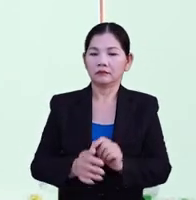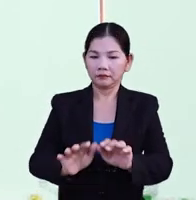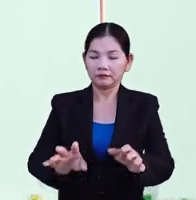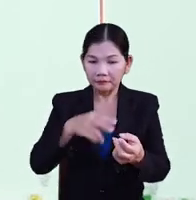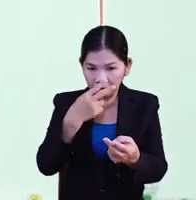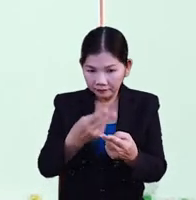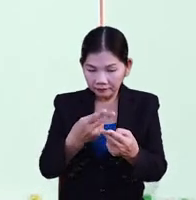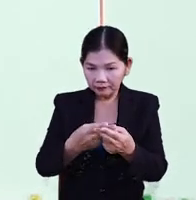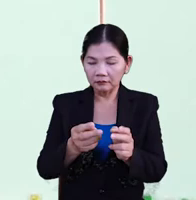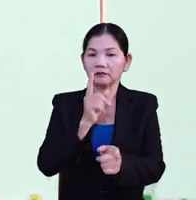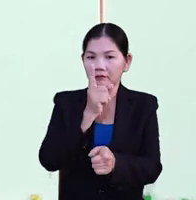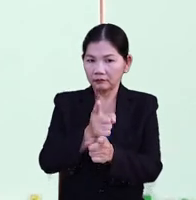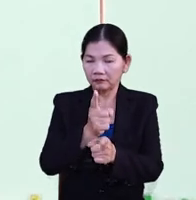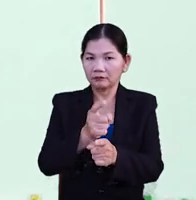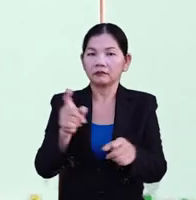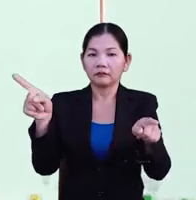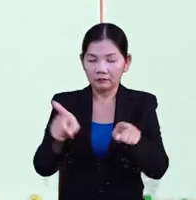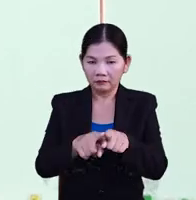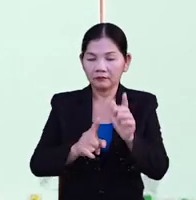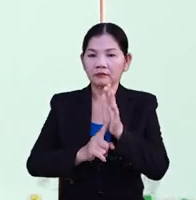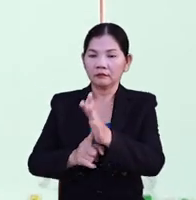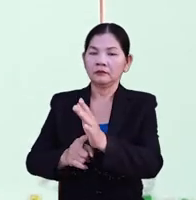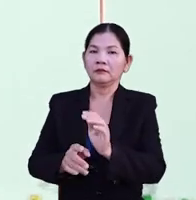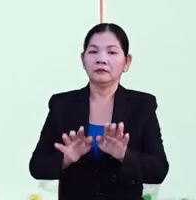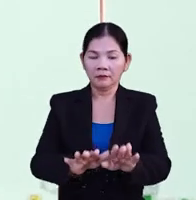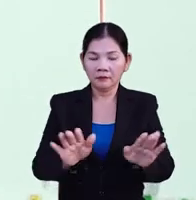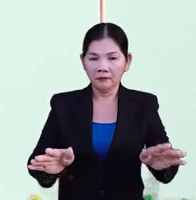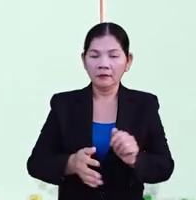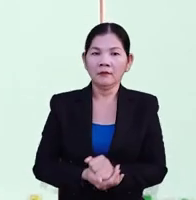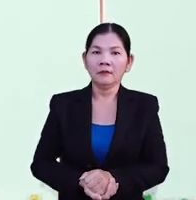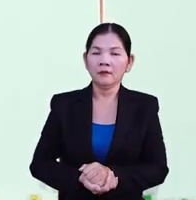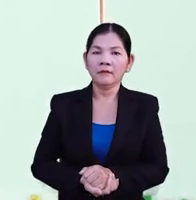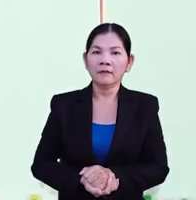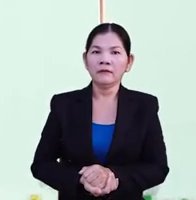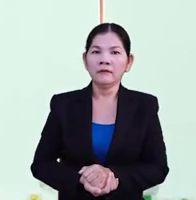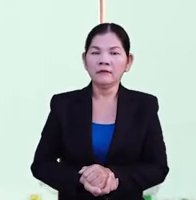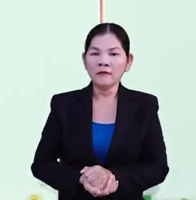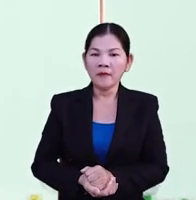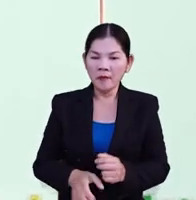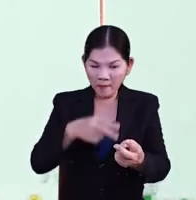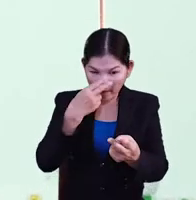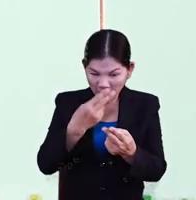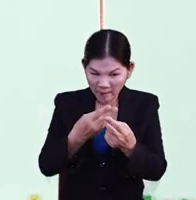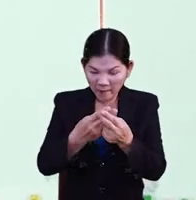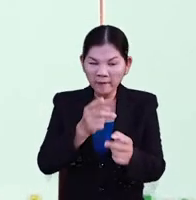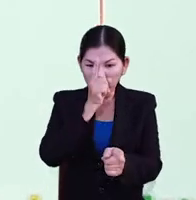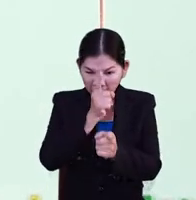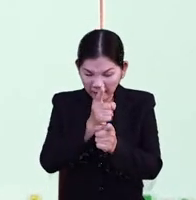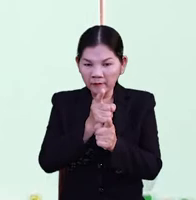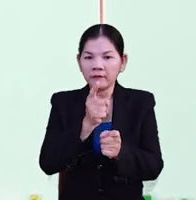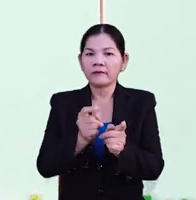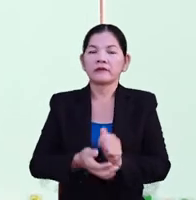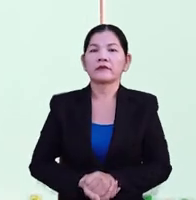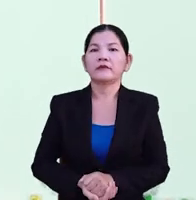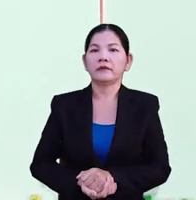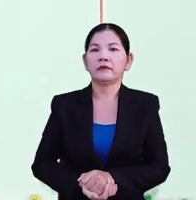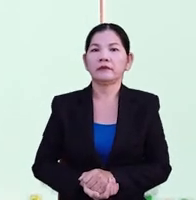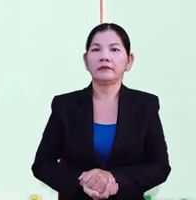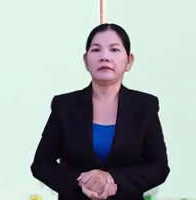បានចាត្រឹមត្រូវដោយដែលអ្នកគ្រូបង្ហាញកូនដែរឬទេចាកូនឆ្លើយបានត្រឹមត្រូវដែរណោះ